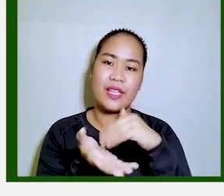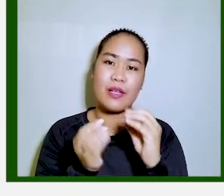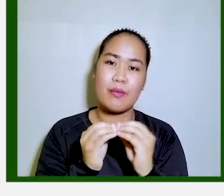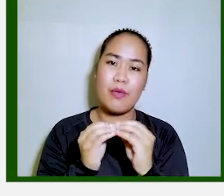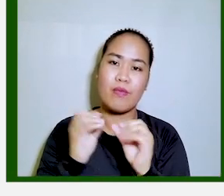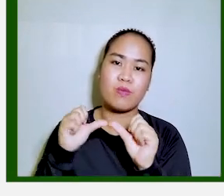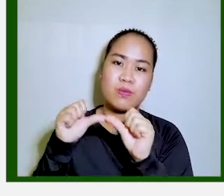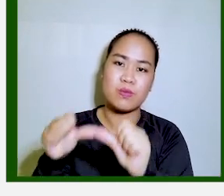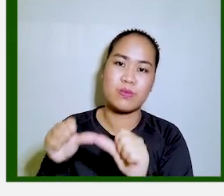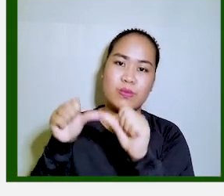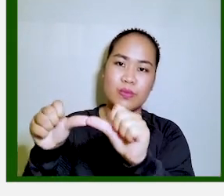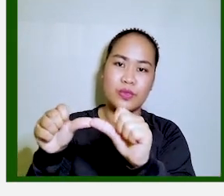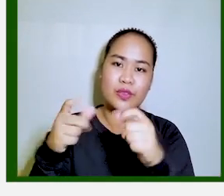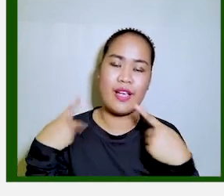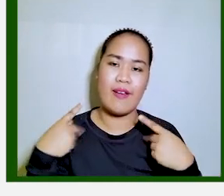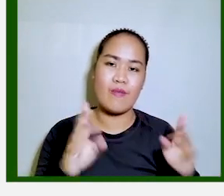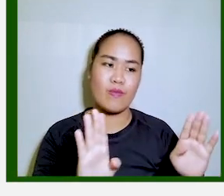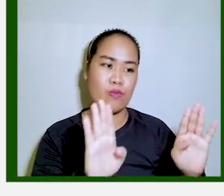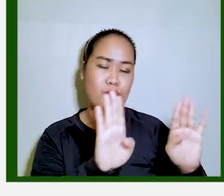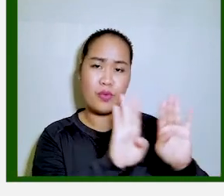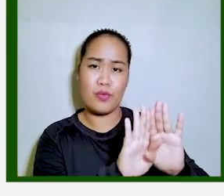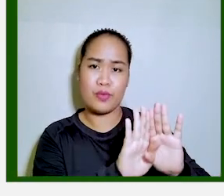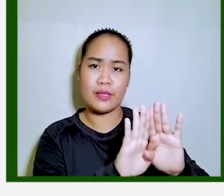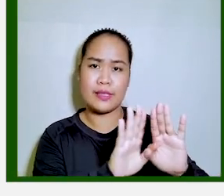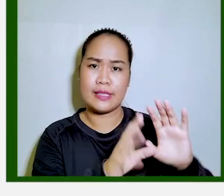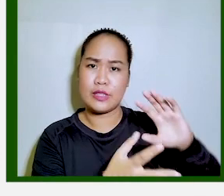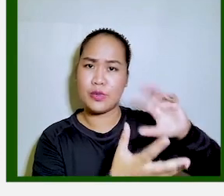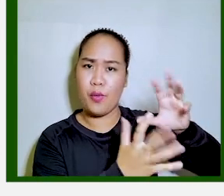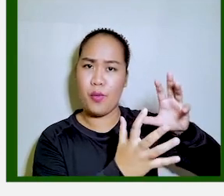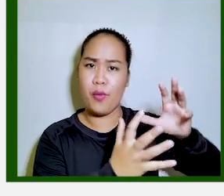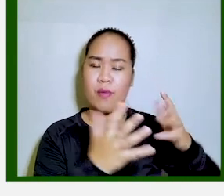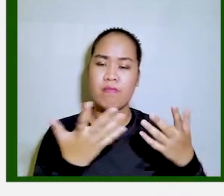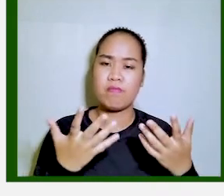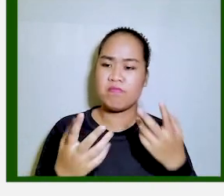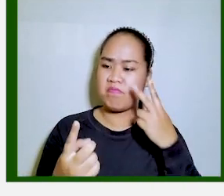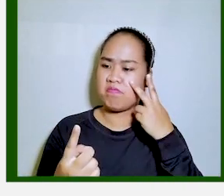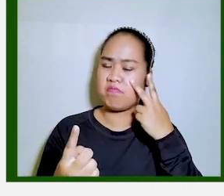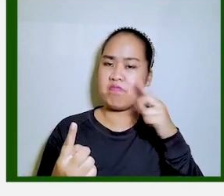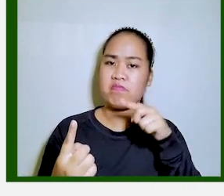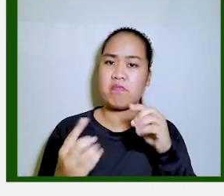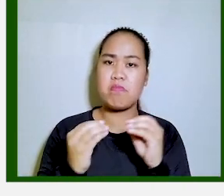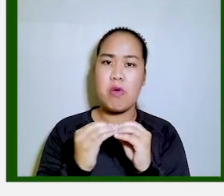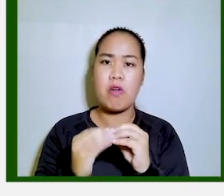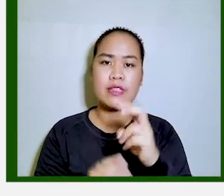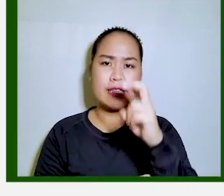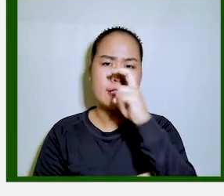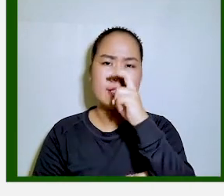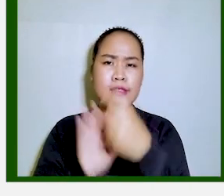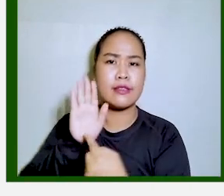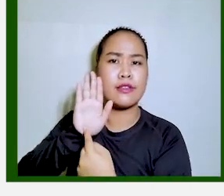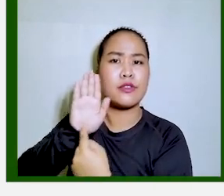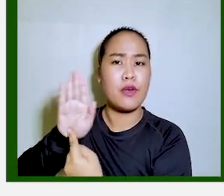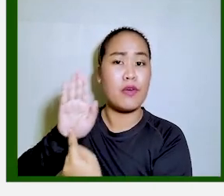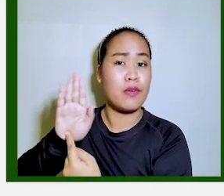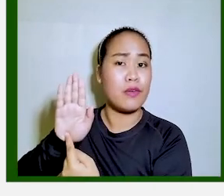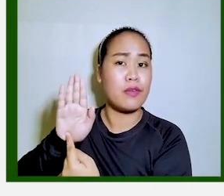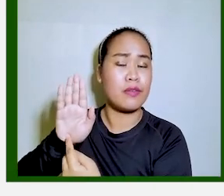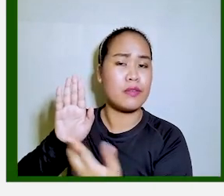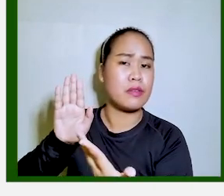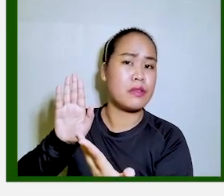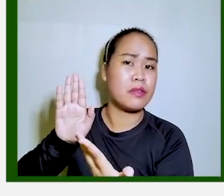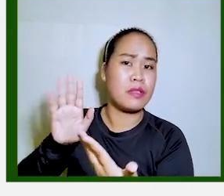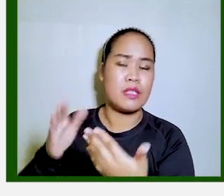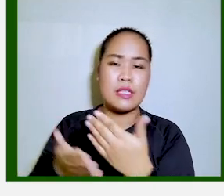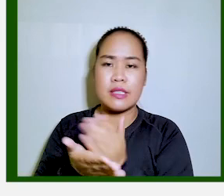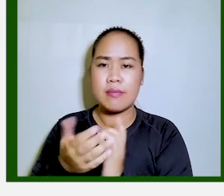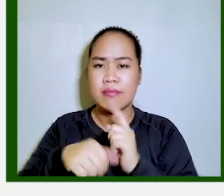ating border control, yung pagpapakita natin na stricto pa rin tayo. Di ba? Minsan, syempre, nalulusutan tayo